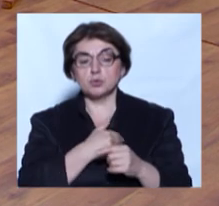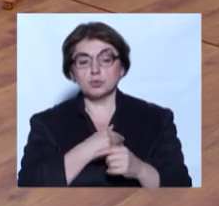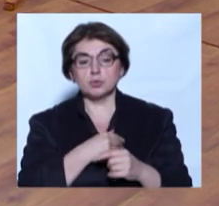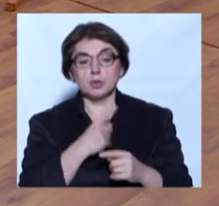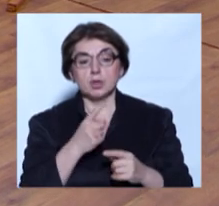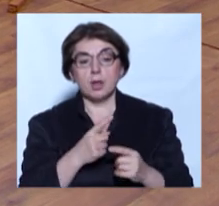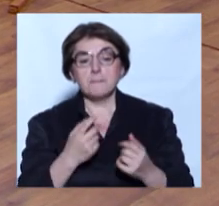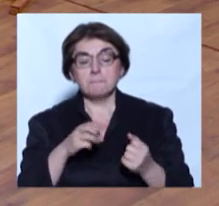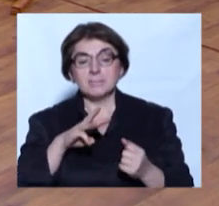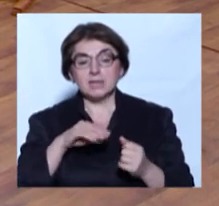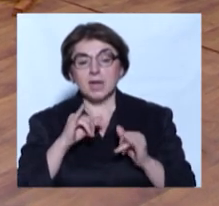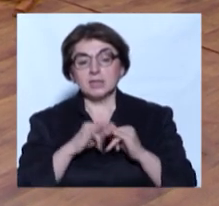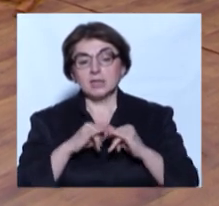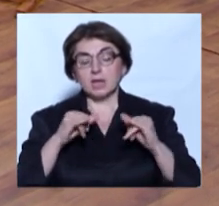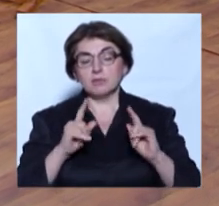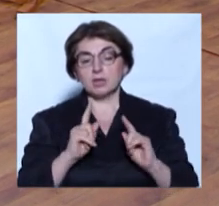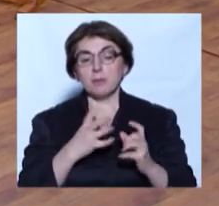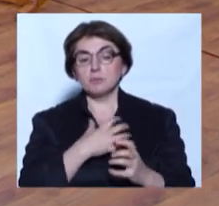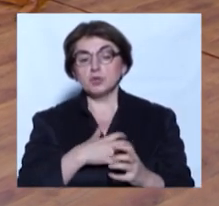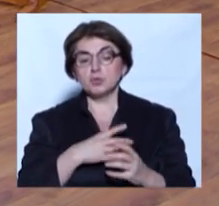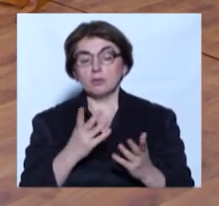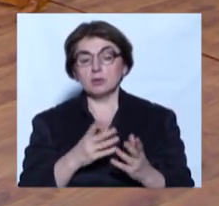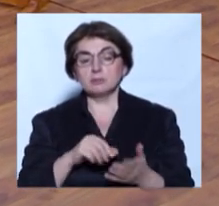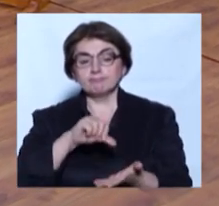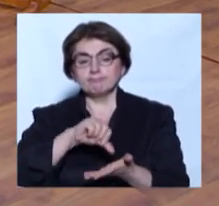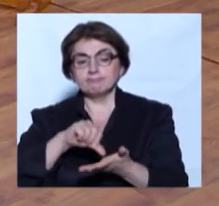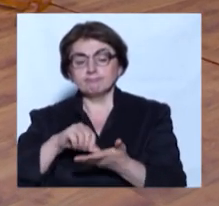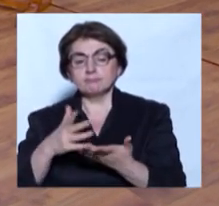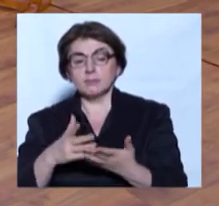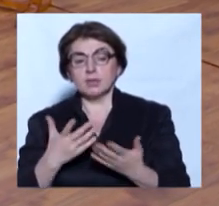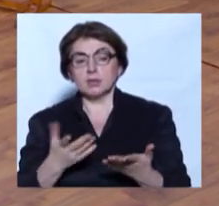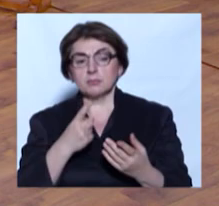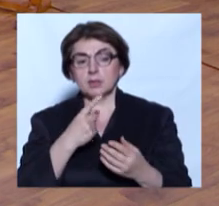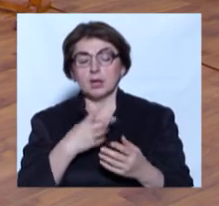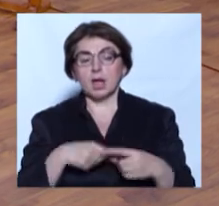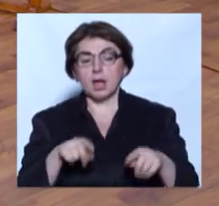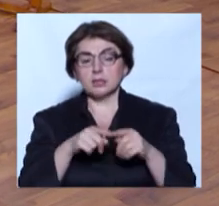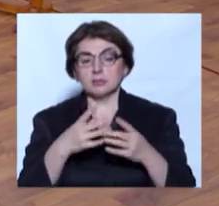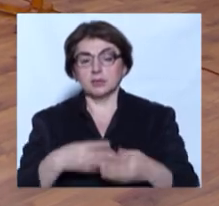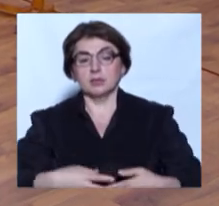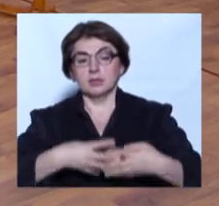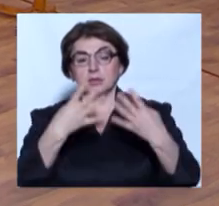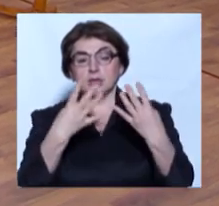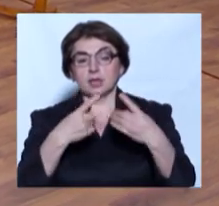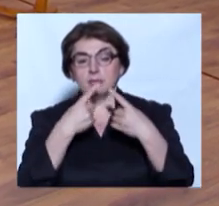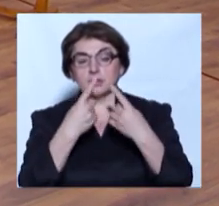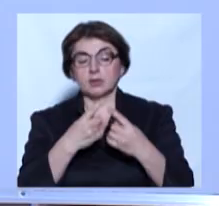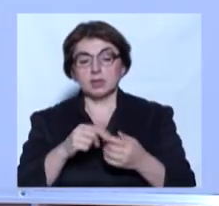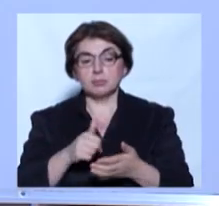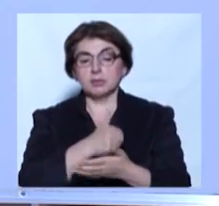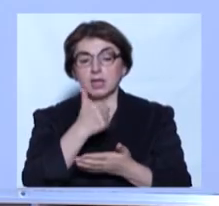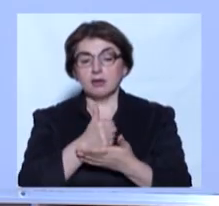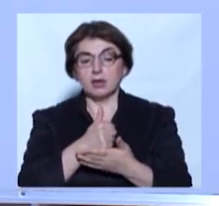შეგახსენოთ მდგრადი განვითარება თუ რა მნიშვნელოვან ასპექტებს ემყარება და მე ახლა ისევ გამოვიტან აი ამ დიაგრამა, სადაც ჩანს